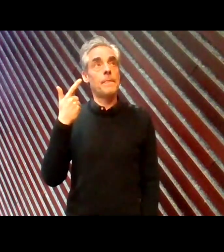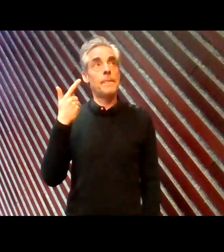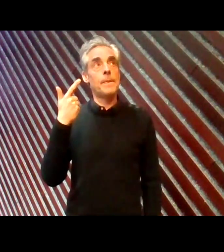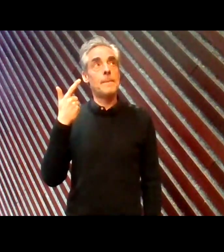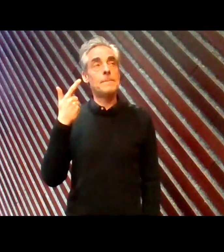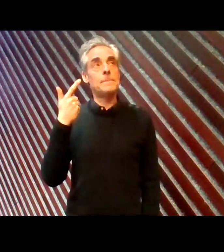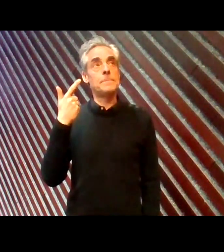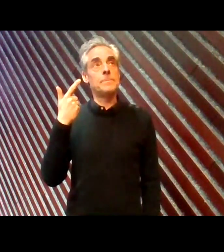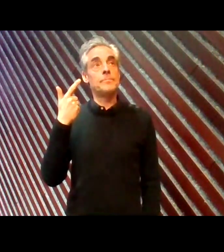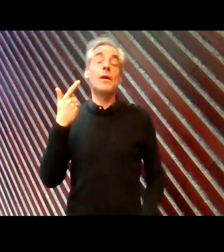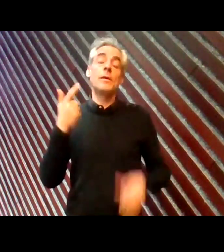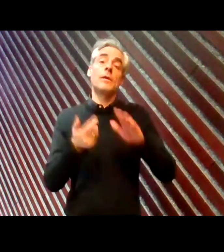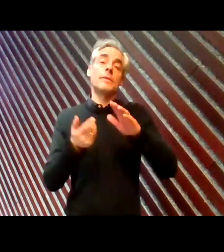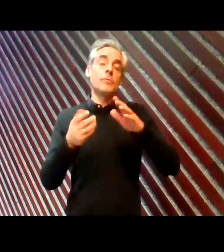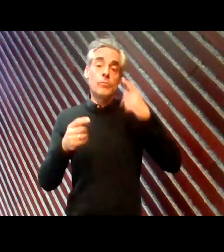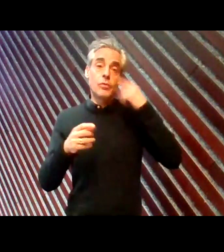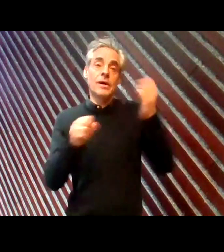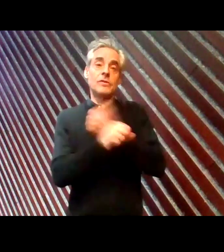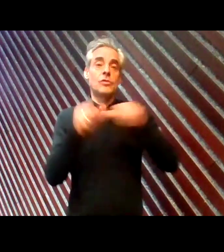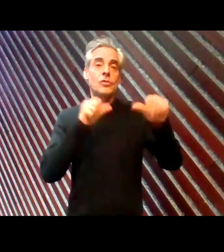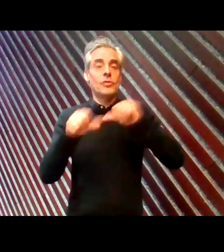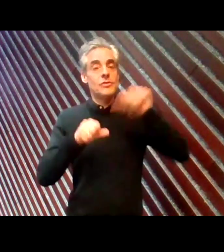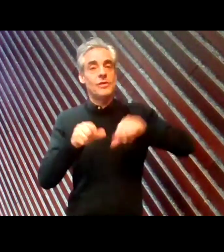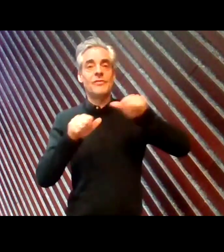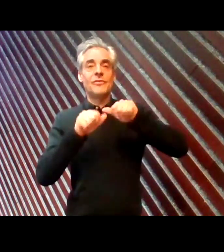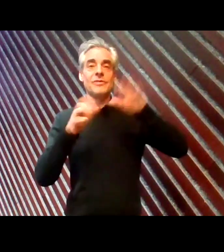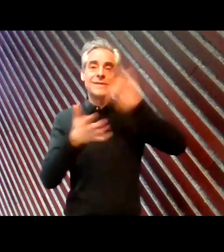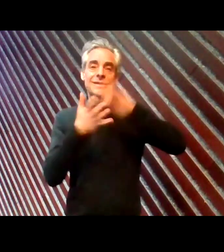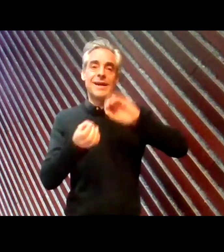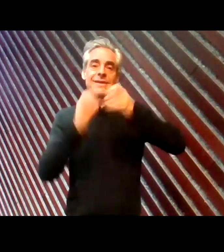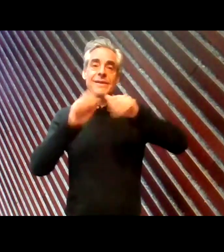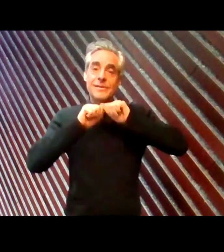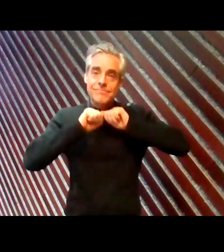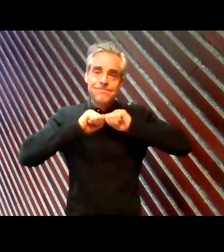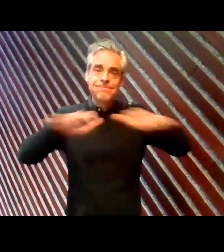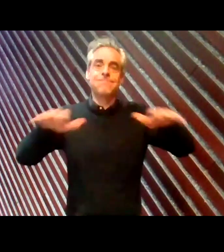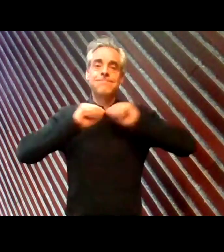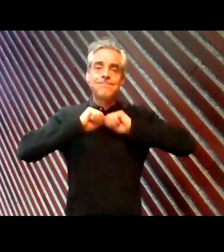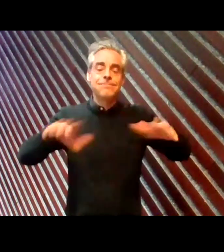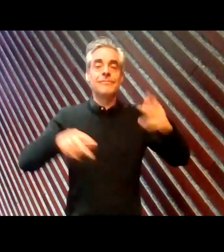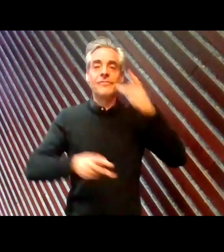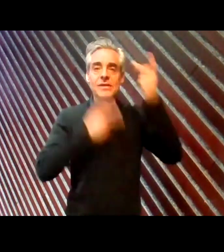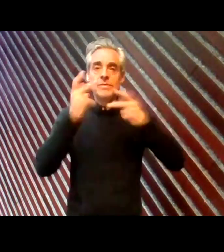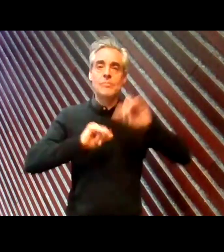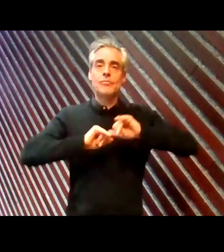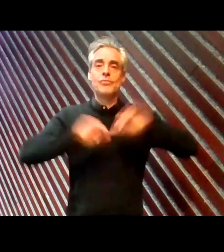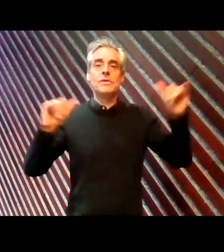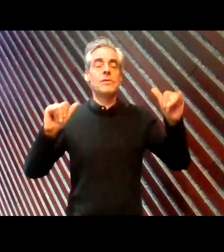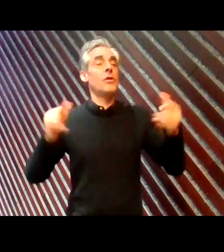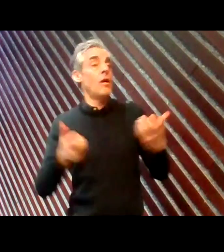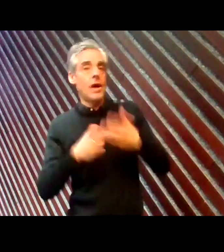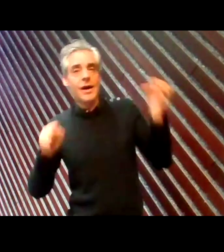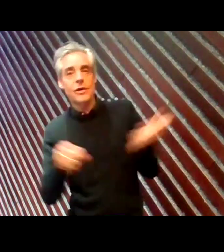réussite nécessite le bien d'être mis en ligne d'être mis largement plus visible avec les